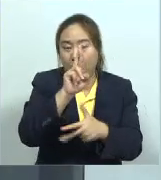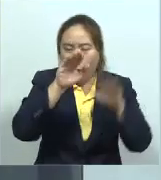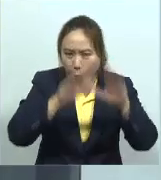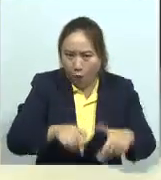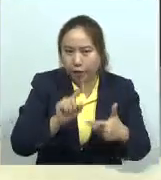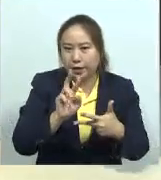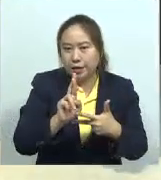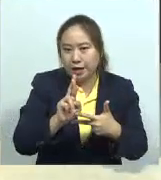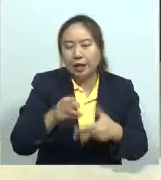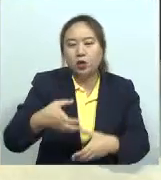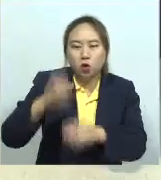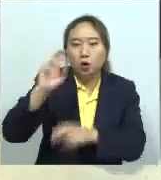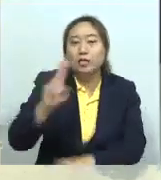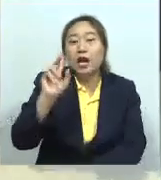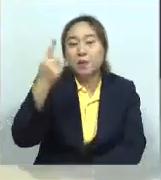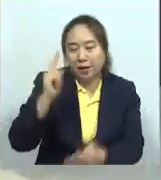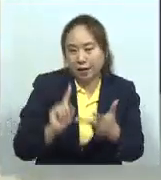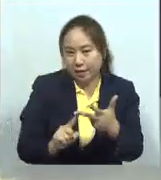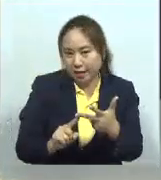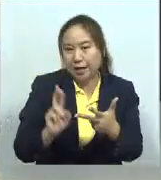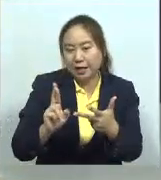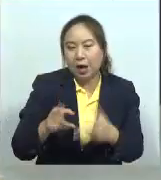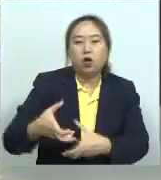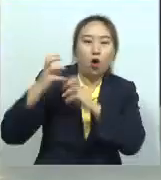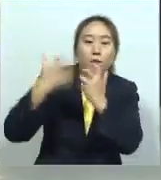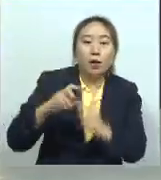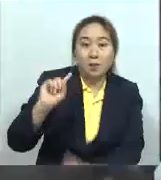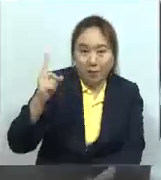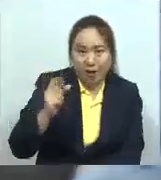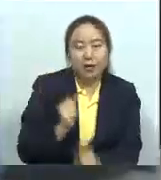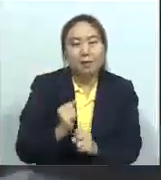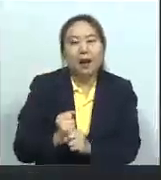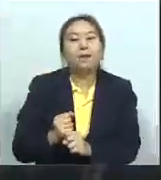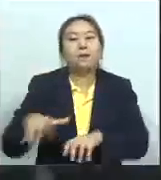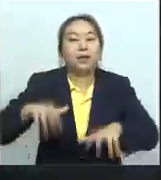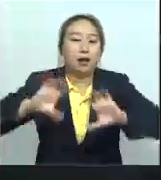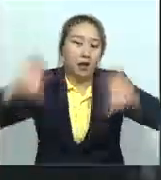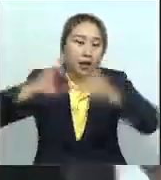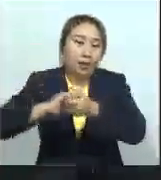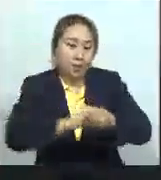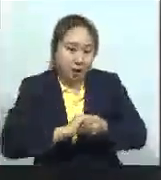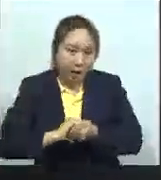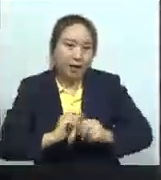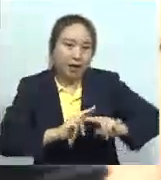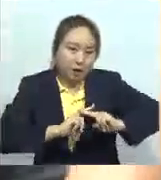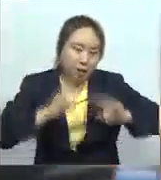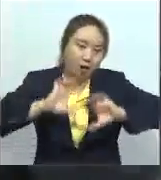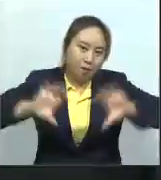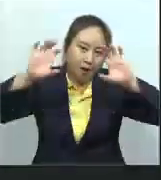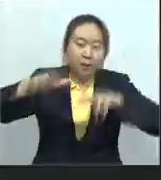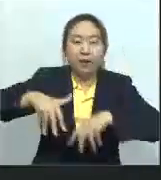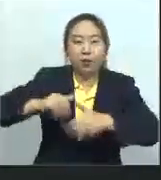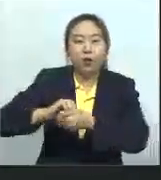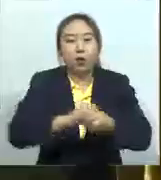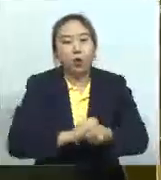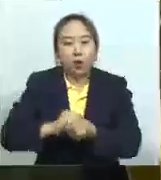Recycle ยึดหลักการการมีส่วนร่วมตามการดำเนินงานแบบประชารัฐได้แก่ภาครัฐภาคเอกชนและภาคประชาชนการดำเนิน